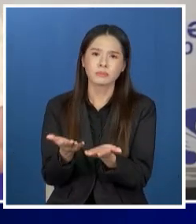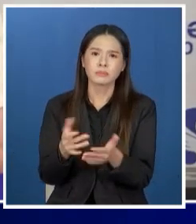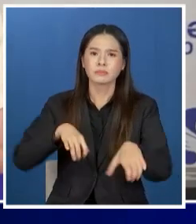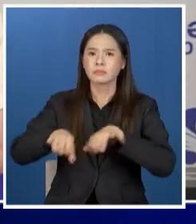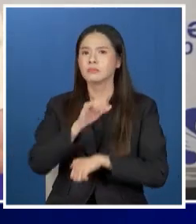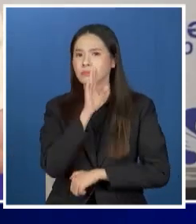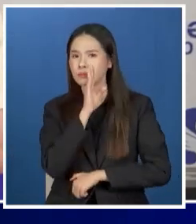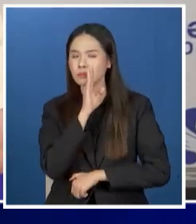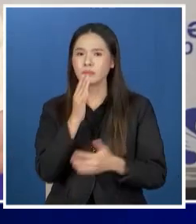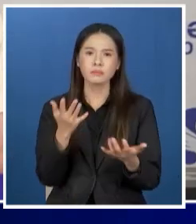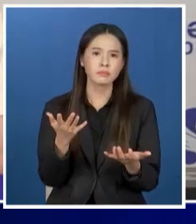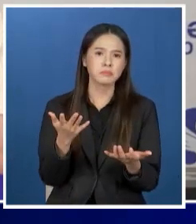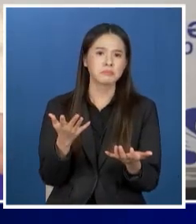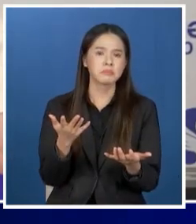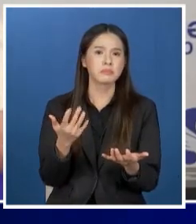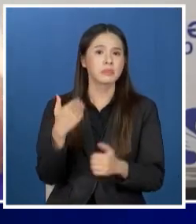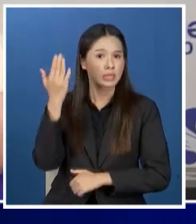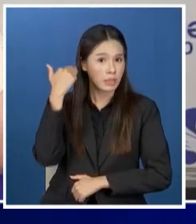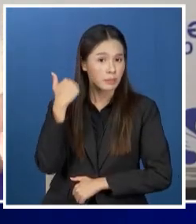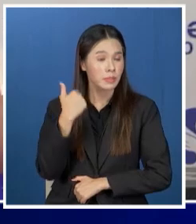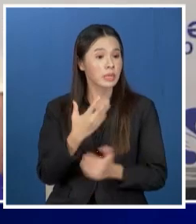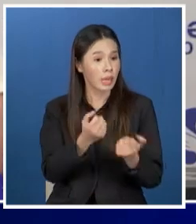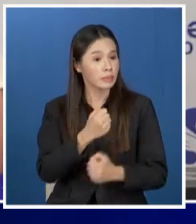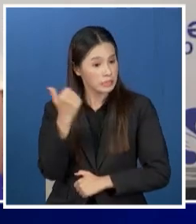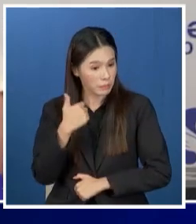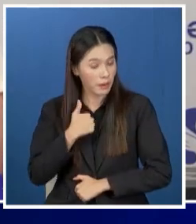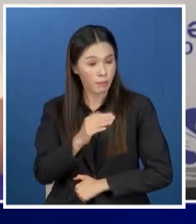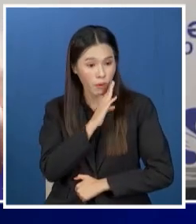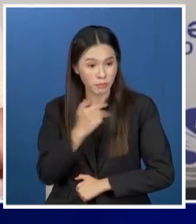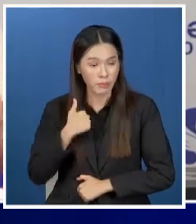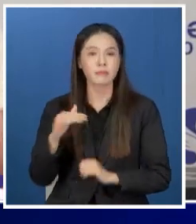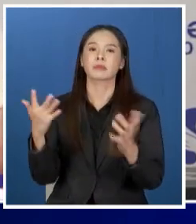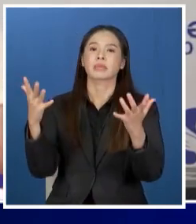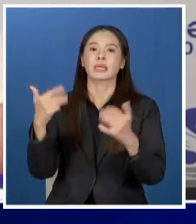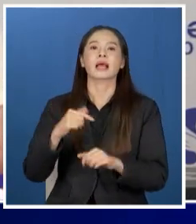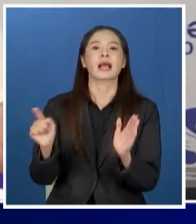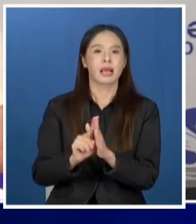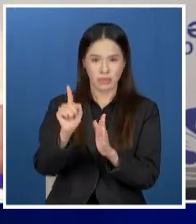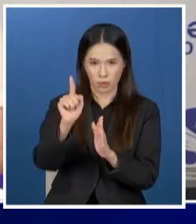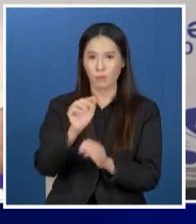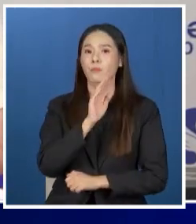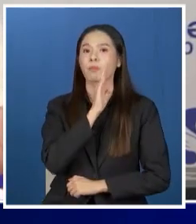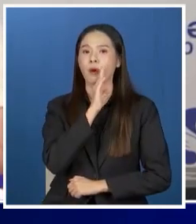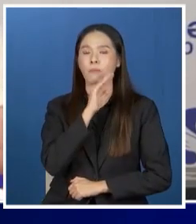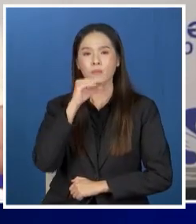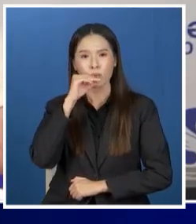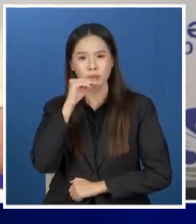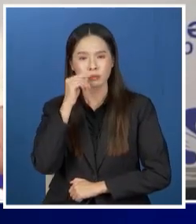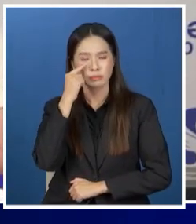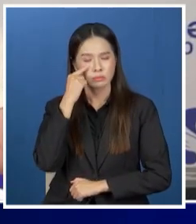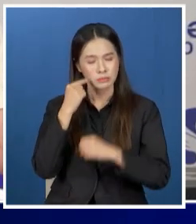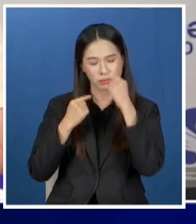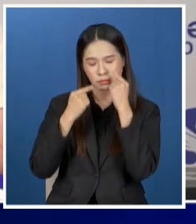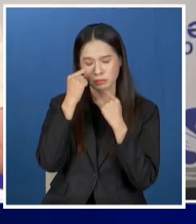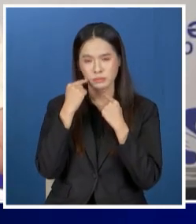จัดฉากเซตฉากนอกจากวันที่คุณเอกไปรับอีกไหมบอกไม่มีค่ะมีแค่ครั้งเดียวแล้วพูดไปเนี่ยก็ร้อง